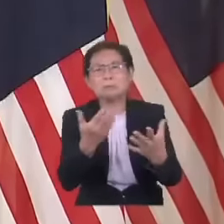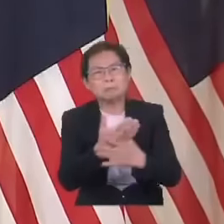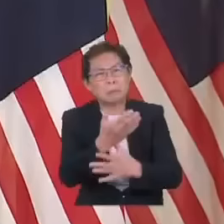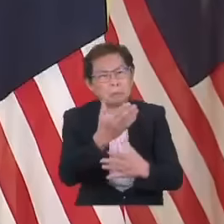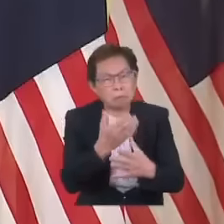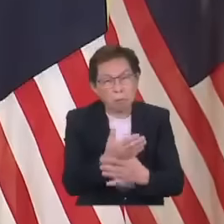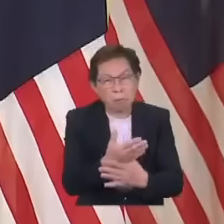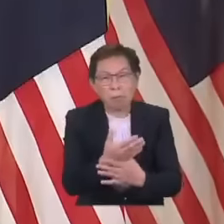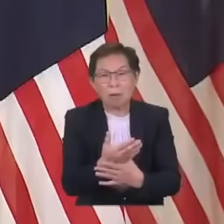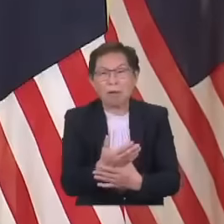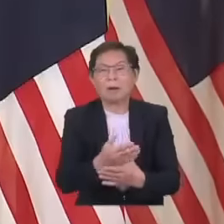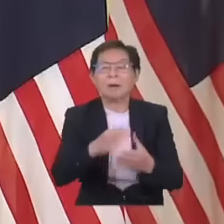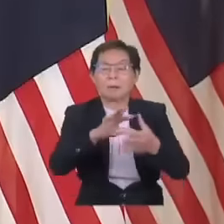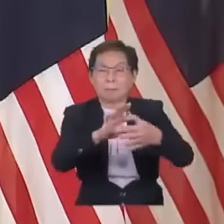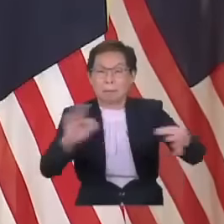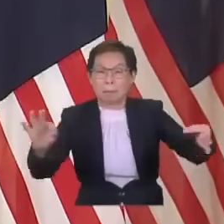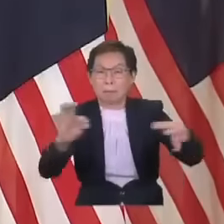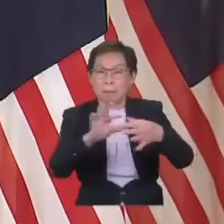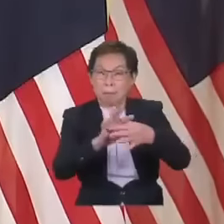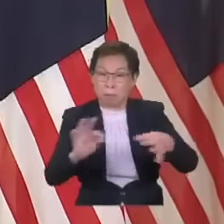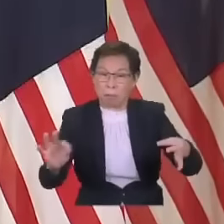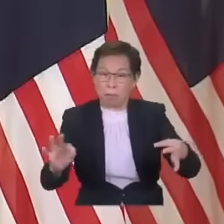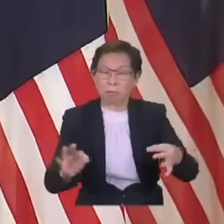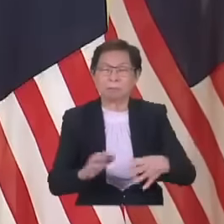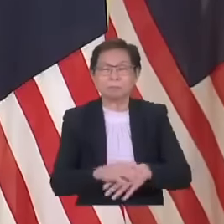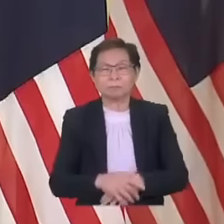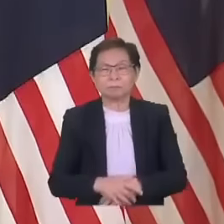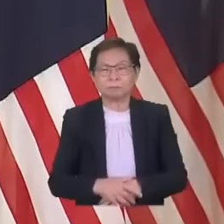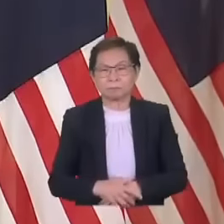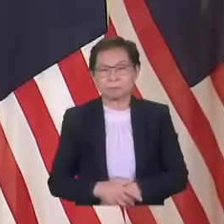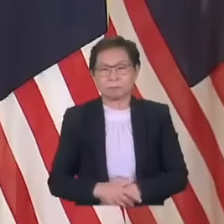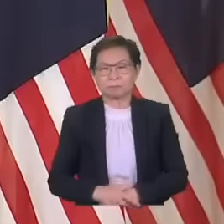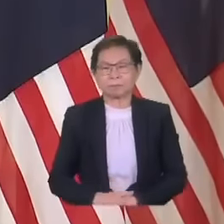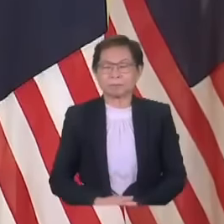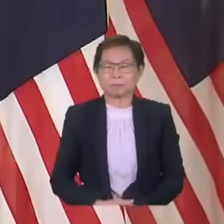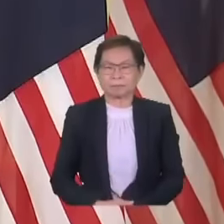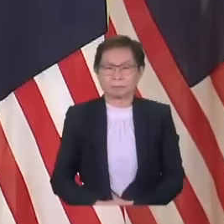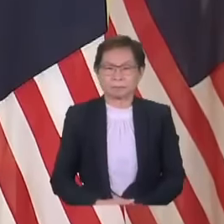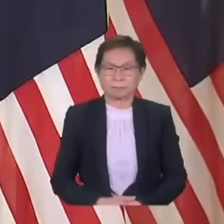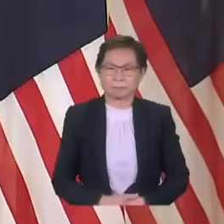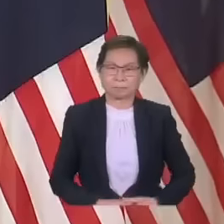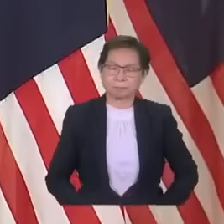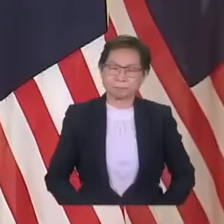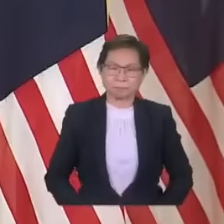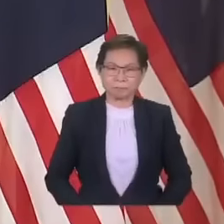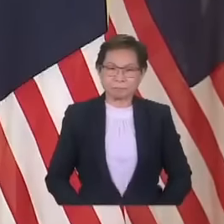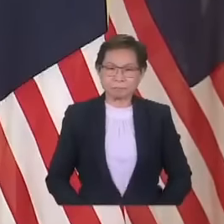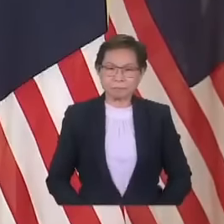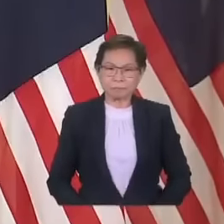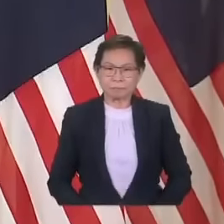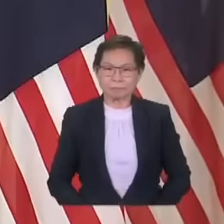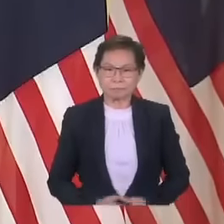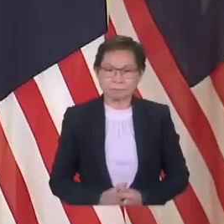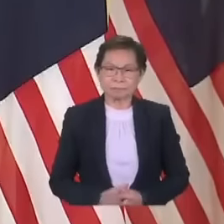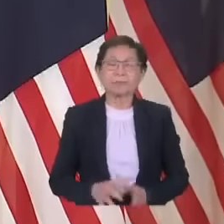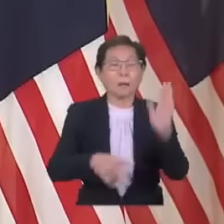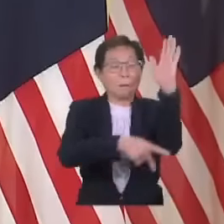peribahasa Empang sampai ke seberang dinding sampai ke langit